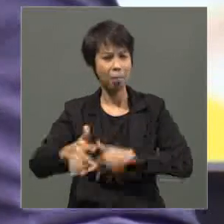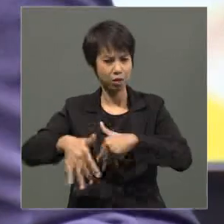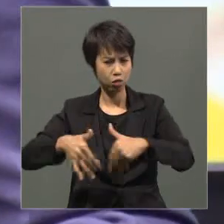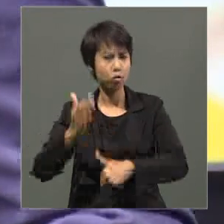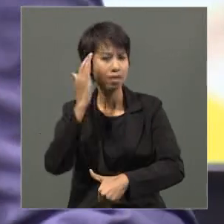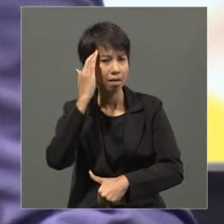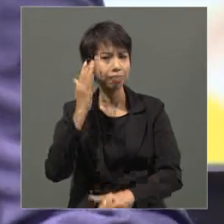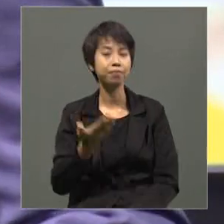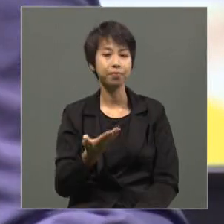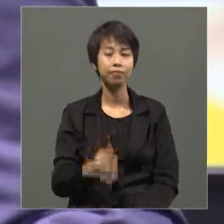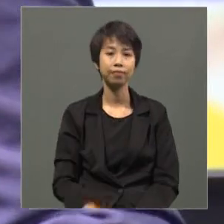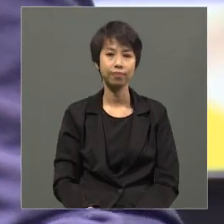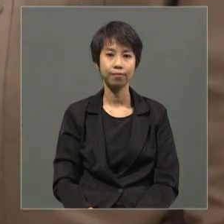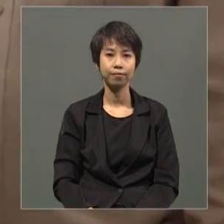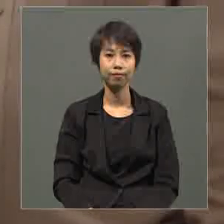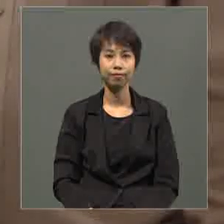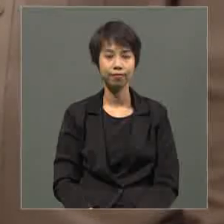ค่ะ